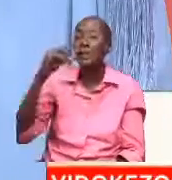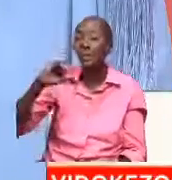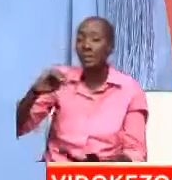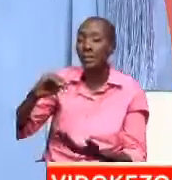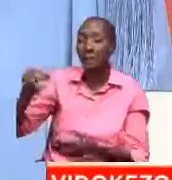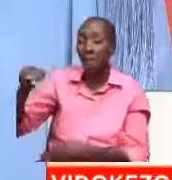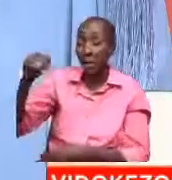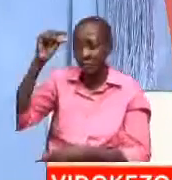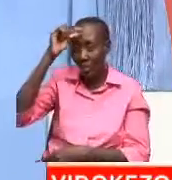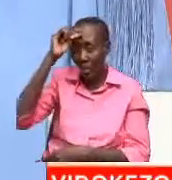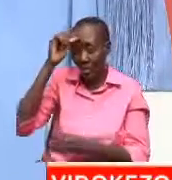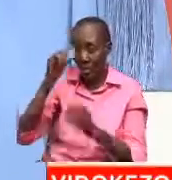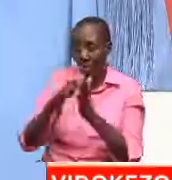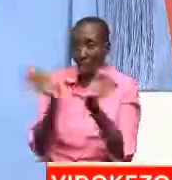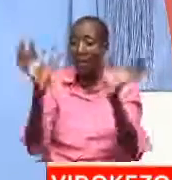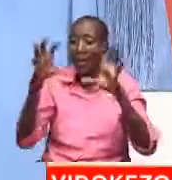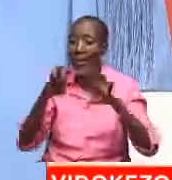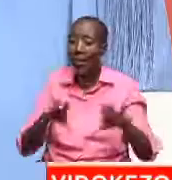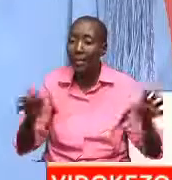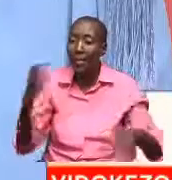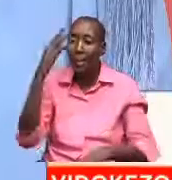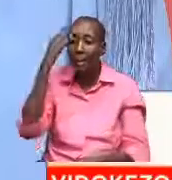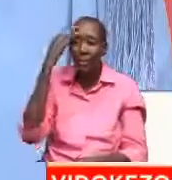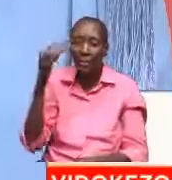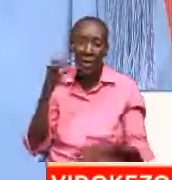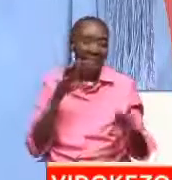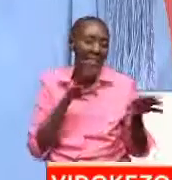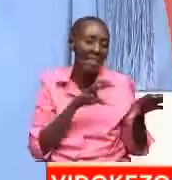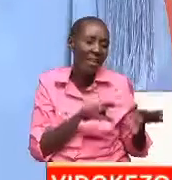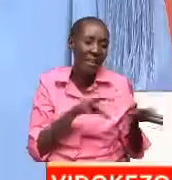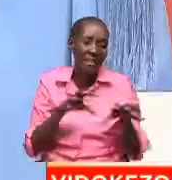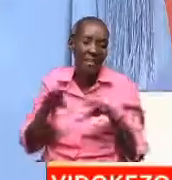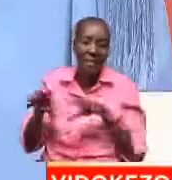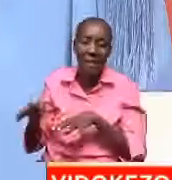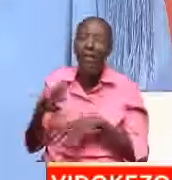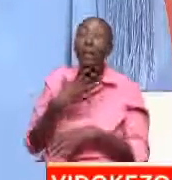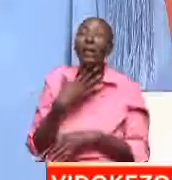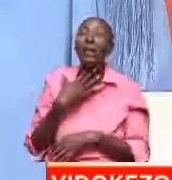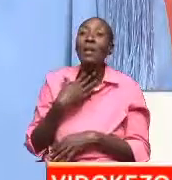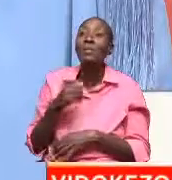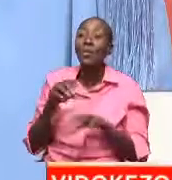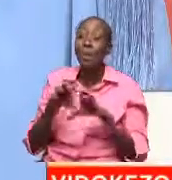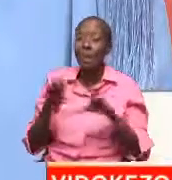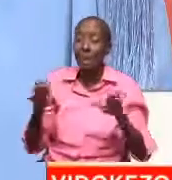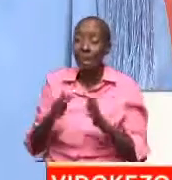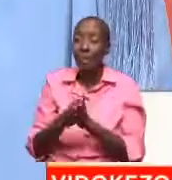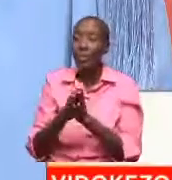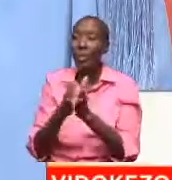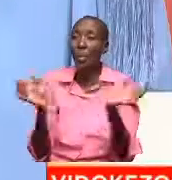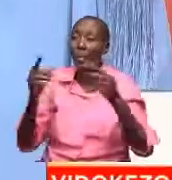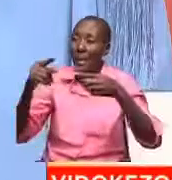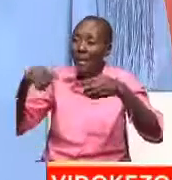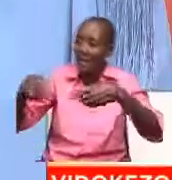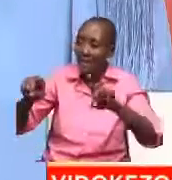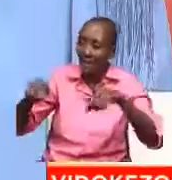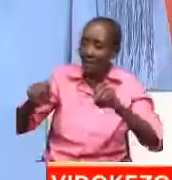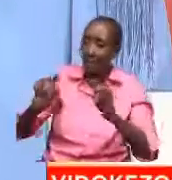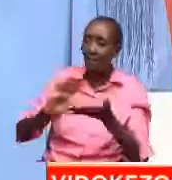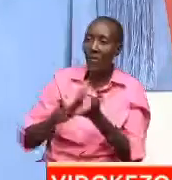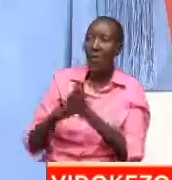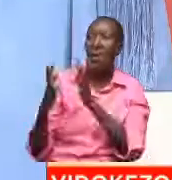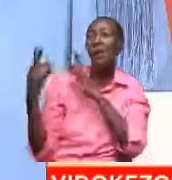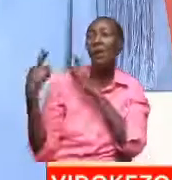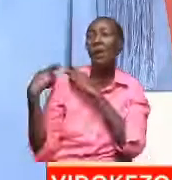kwani wanahangaika mno. Wanasema kuwa soko lifunguliwe na wapewe ruhusa wenyewe kuweka sheria za usafi pasi na